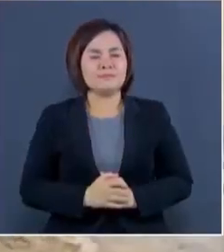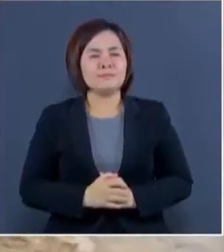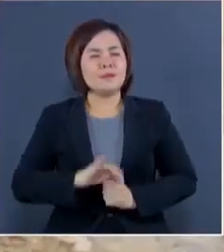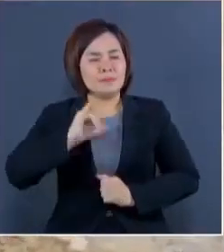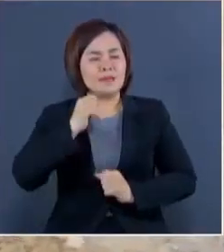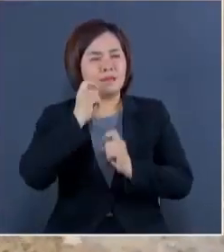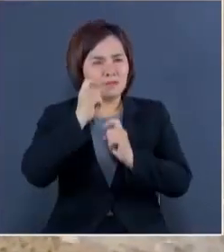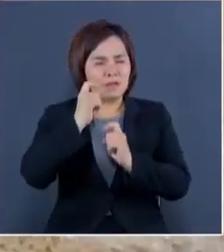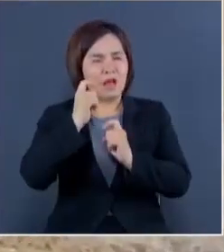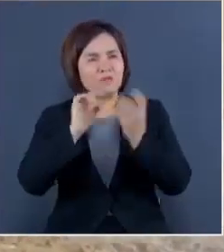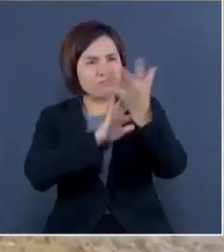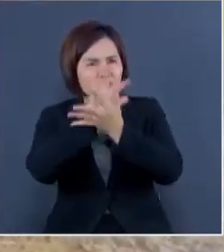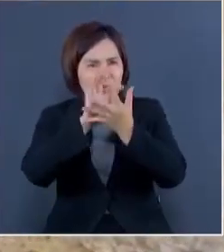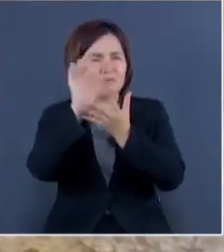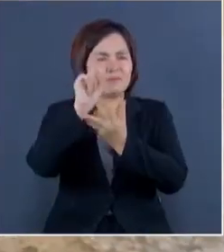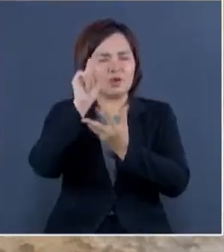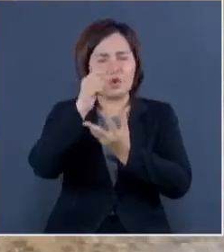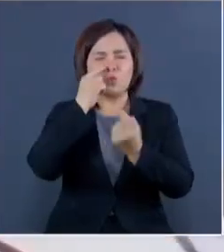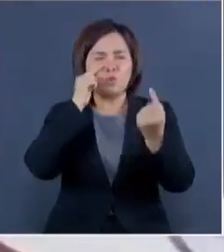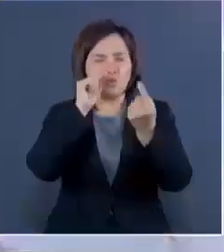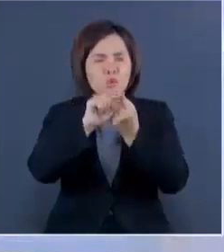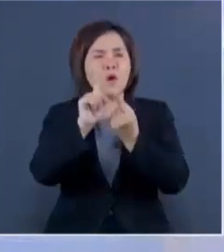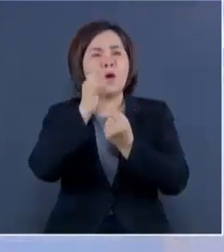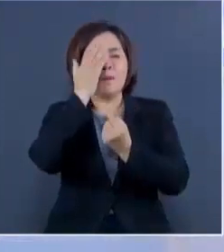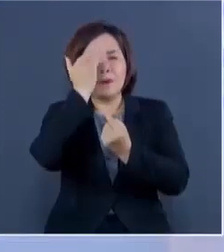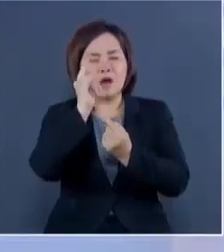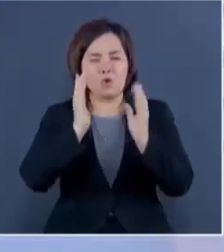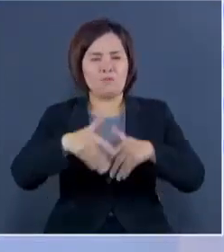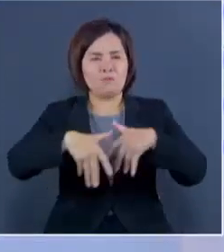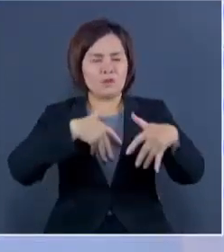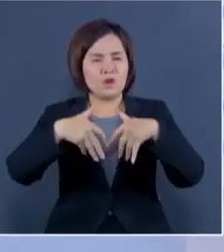มันยังปนเปื้อนอยู่ในอากาศตอนนี้ไหมเพื่อความปลอดภัยของคนในพื้นที่นะครับ